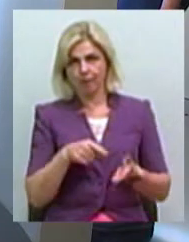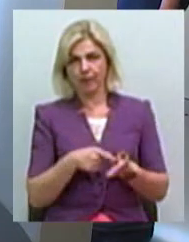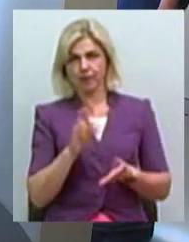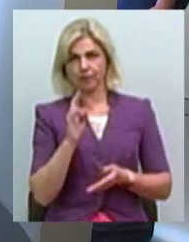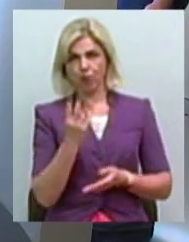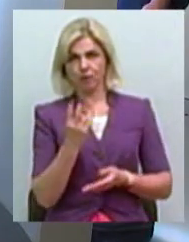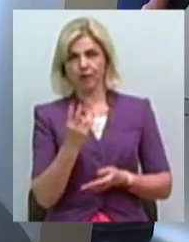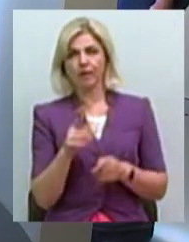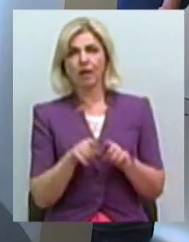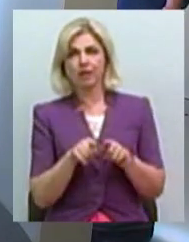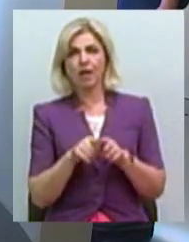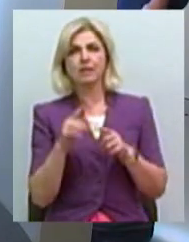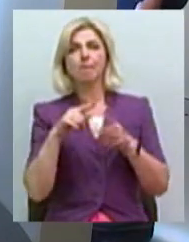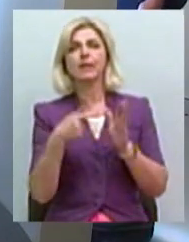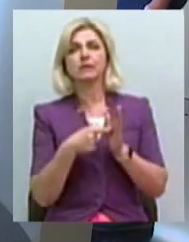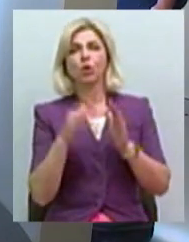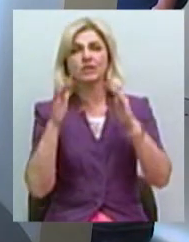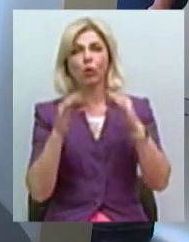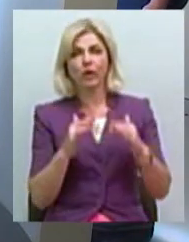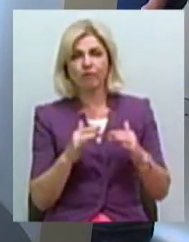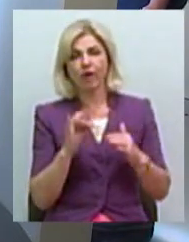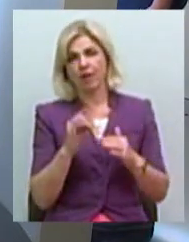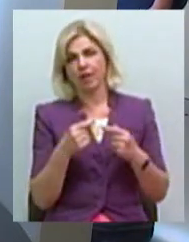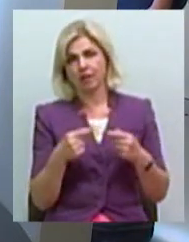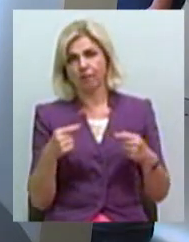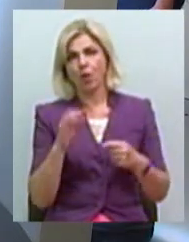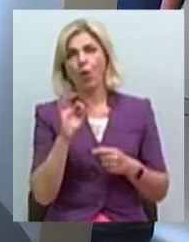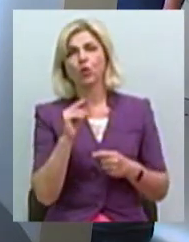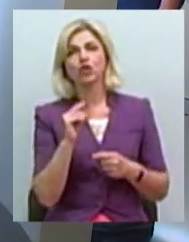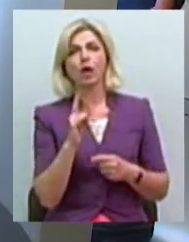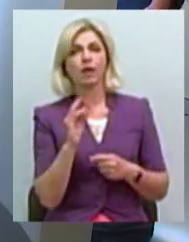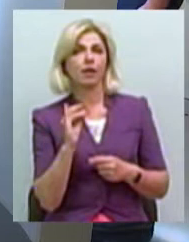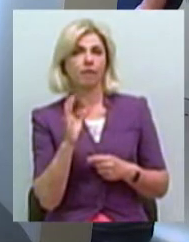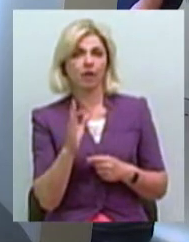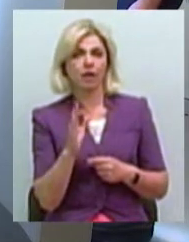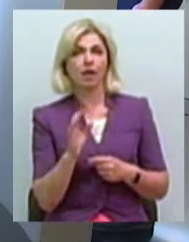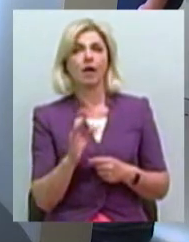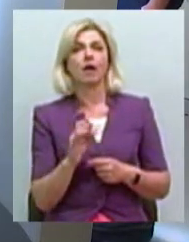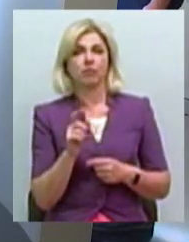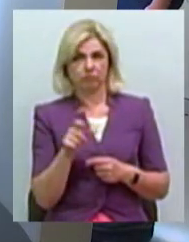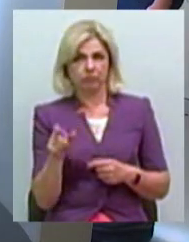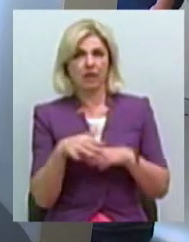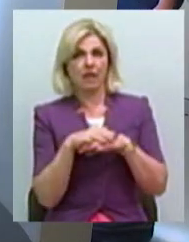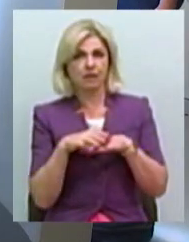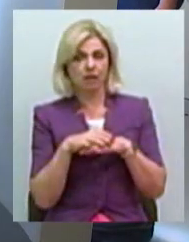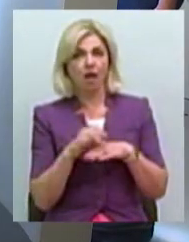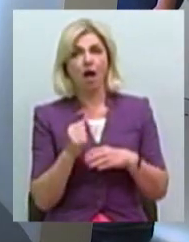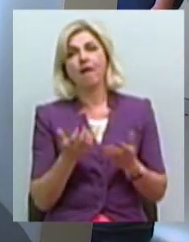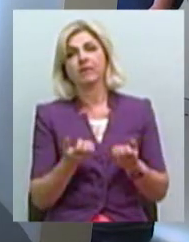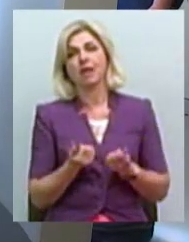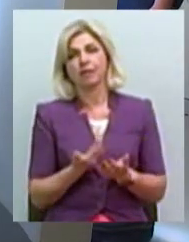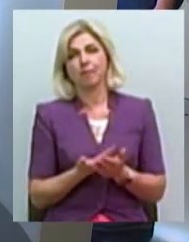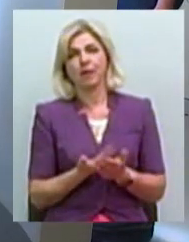міста Снігурівка і так далі, Очаків, то є із населенням. От. А взяти, до